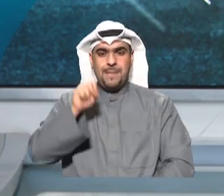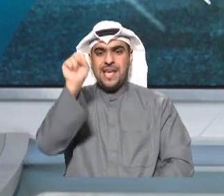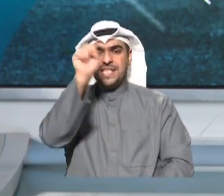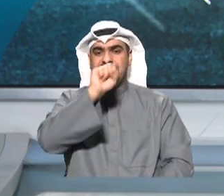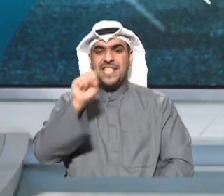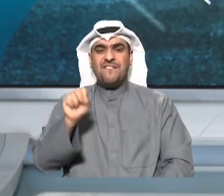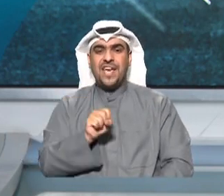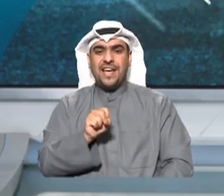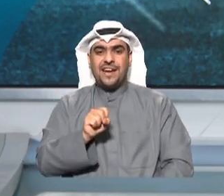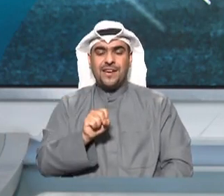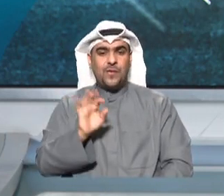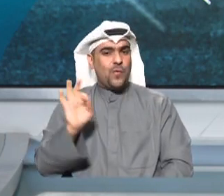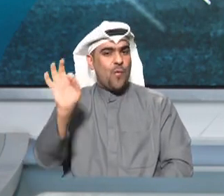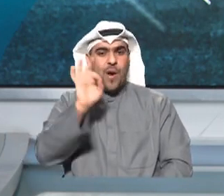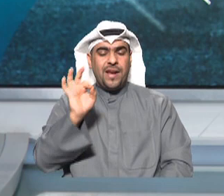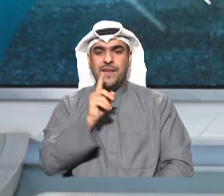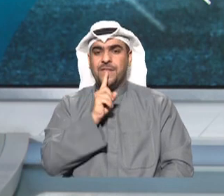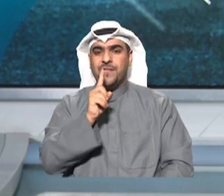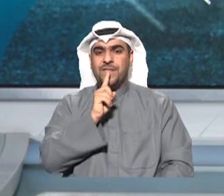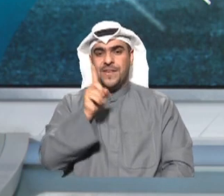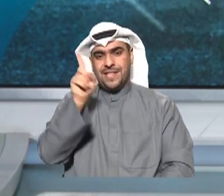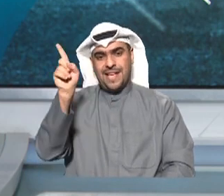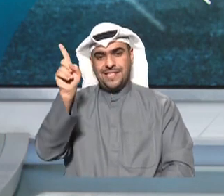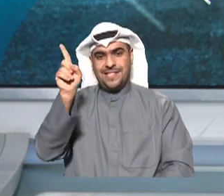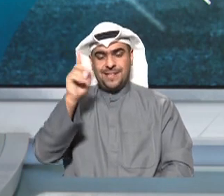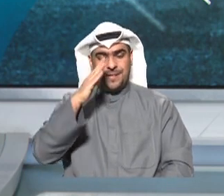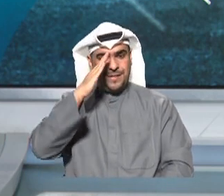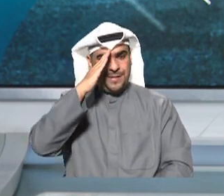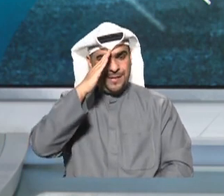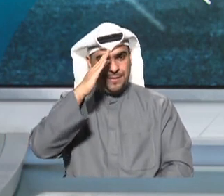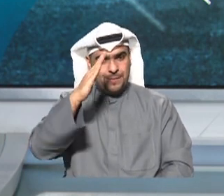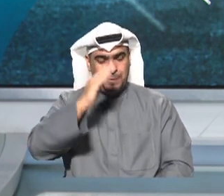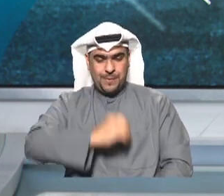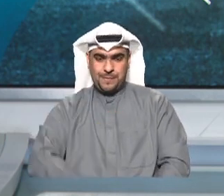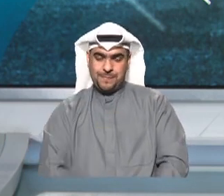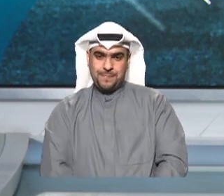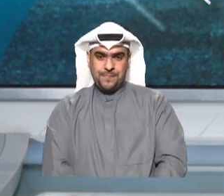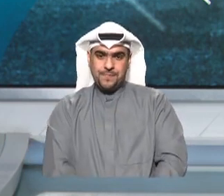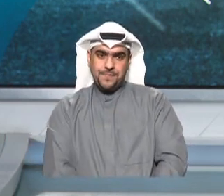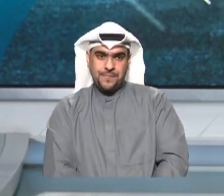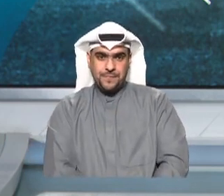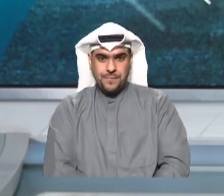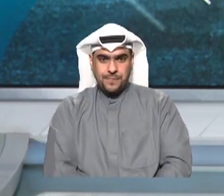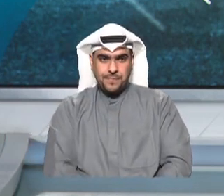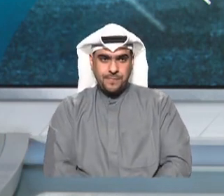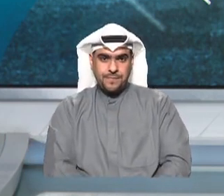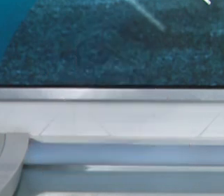سفير الفنطاس الزميلة عائشة أحمد، شكرا جزيلا لك ولضيفتك الكريمة. شكرا لك.